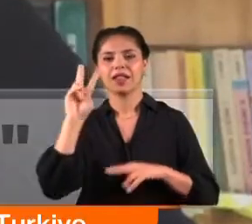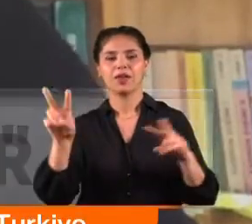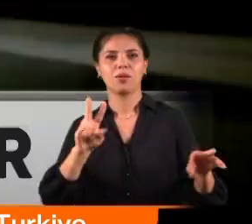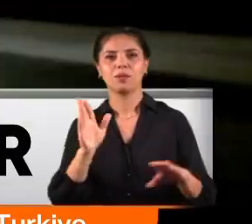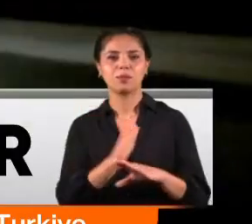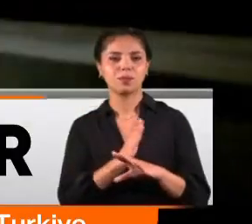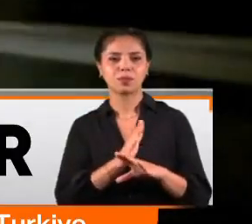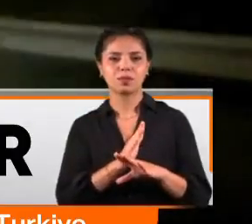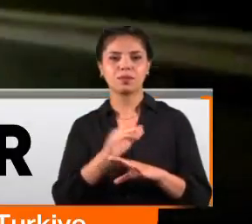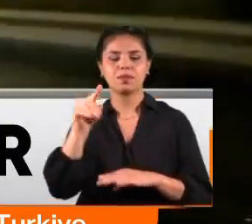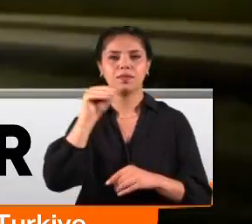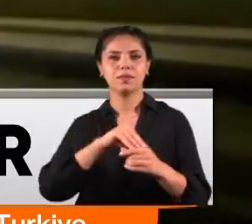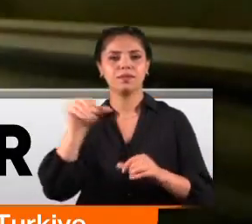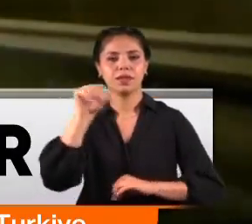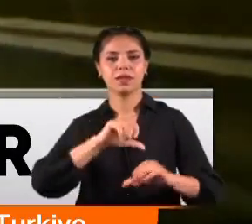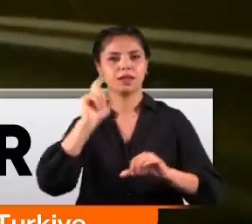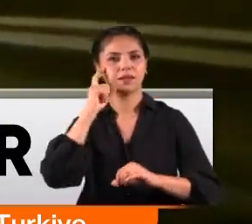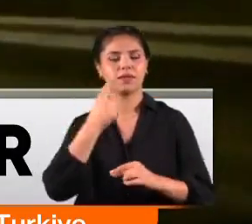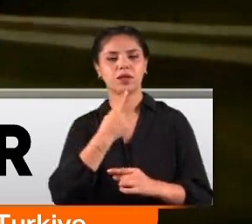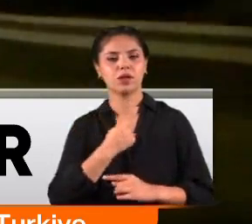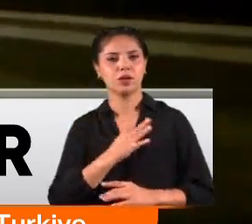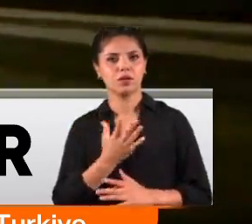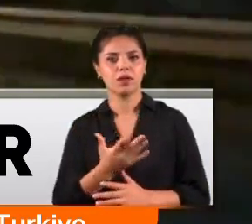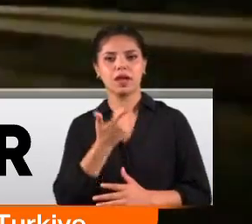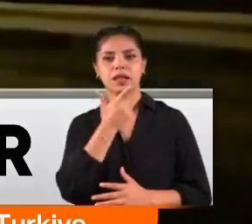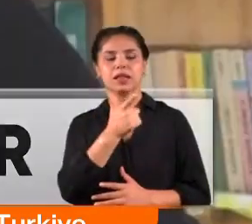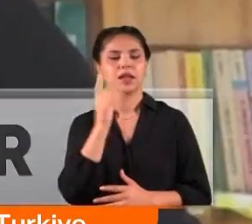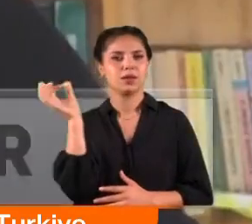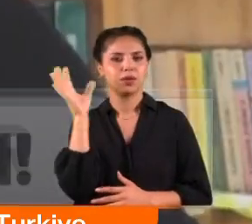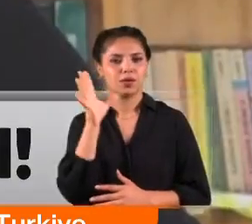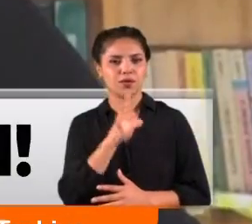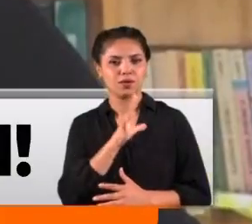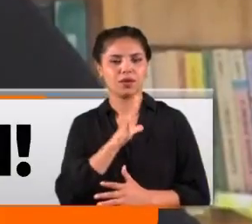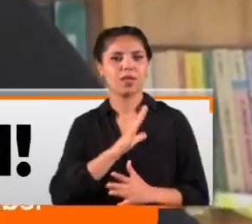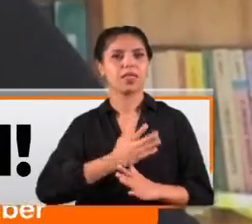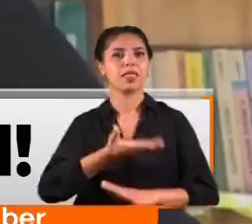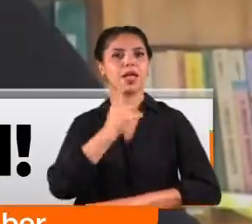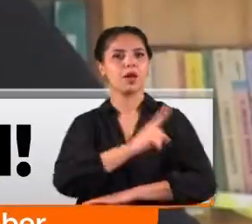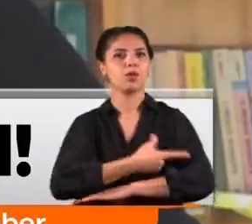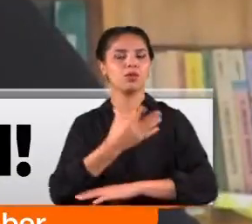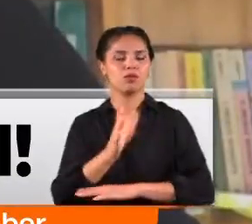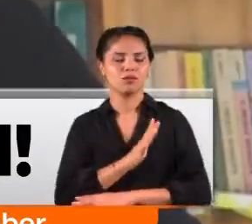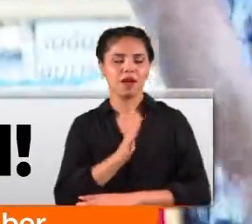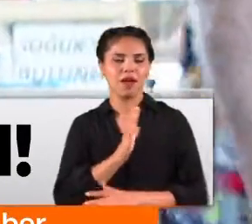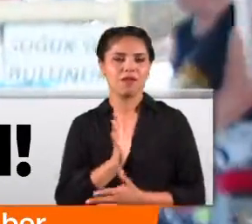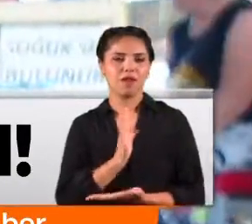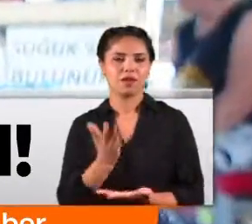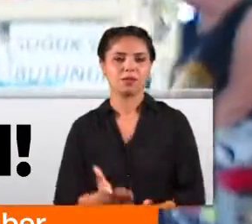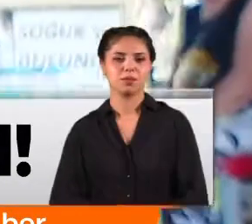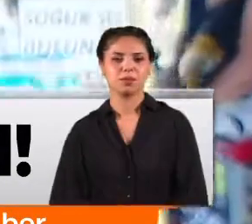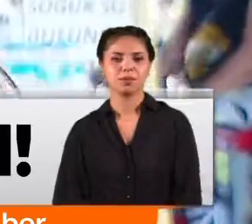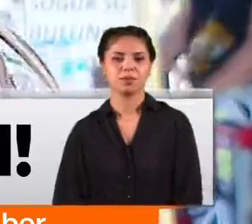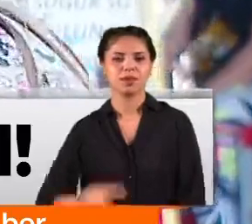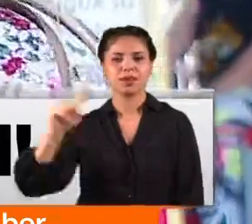içerisindeki kimyasına dair fikirler verirken bize, hem de ses duyabiliyor olmamız aslında birazcık daha güçlü olduğunu gösteren bir meteor.